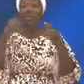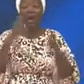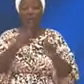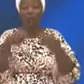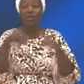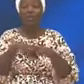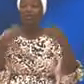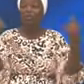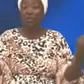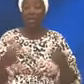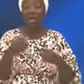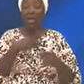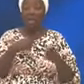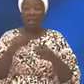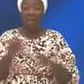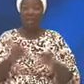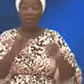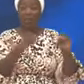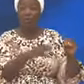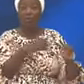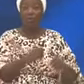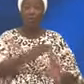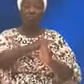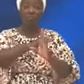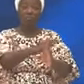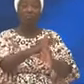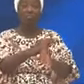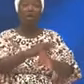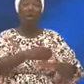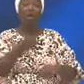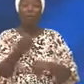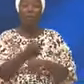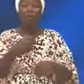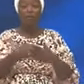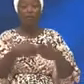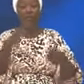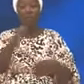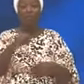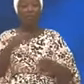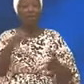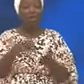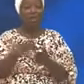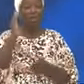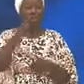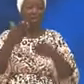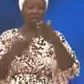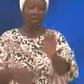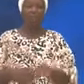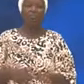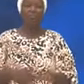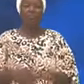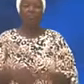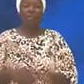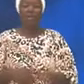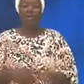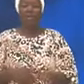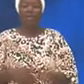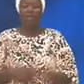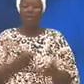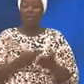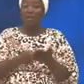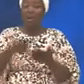inquiète devant lui et il mourra injuste et rétrograde